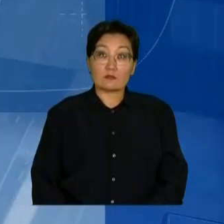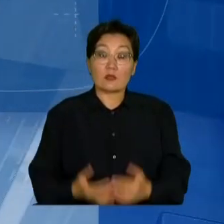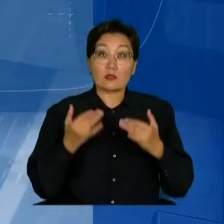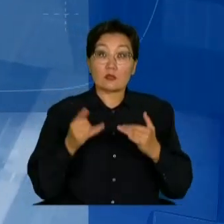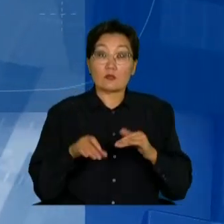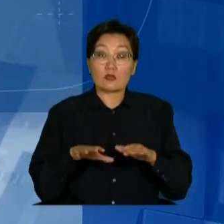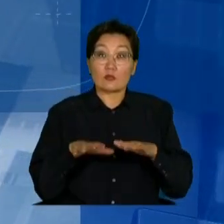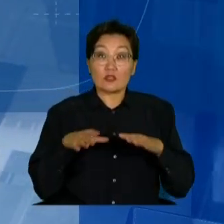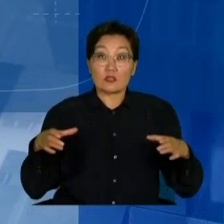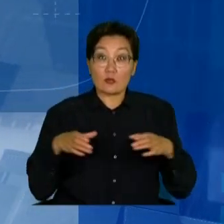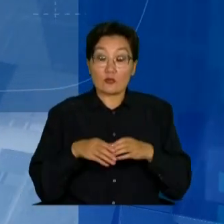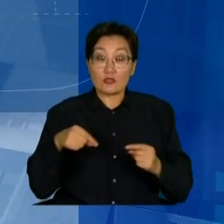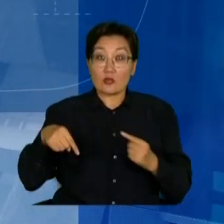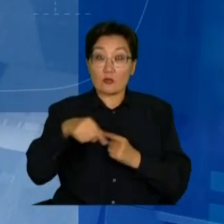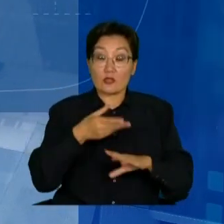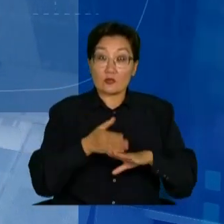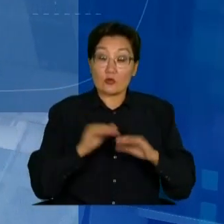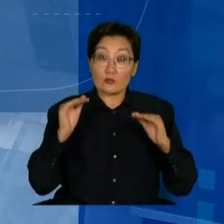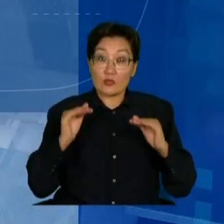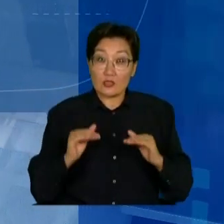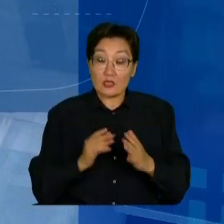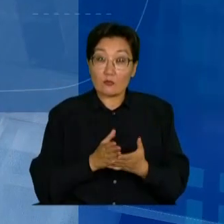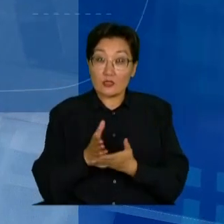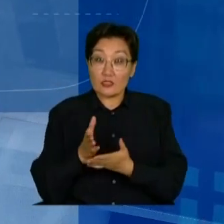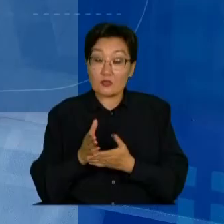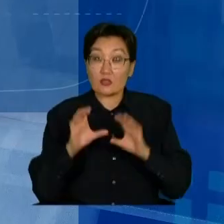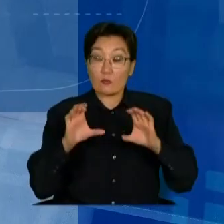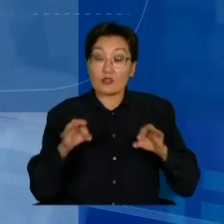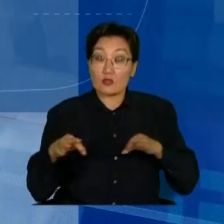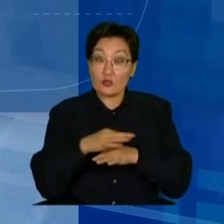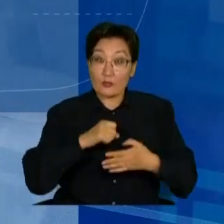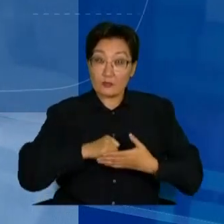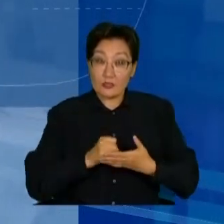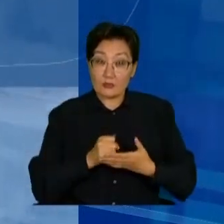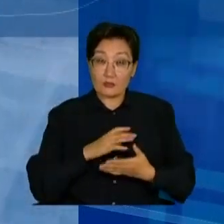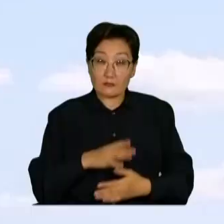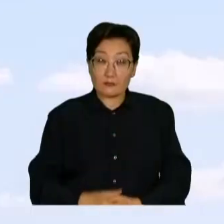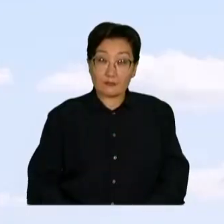Бүгін мәжілісмендер бизнеске түсетін салмақты азайтуға бағытталған заң жобасын мақұлдады.